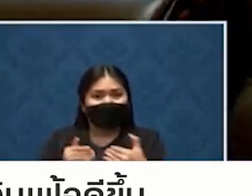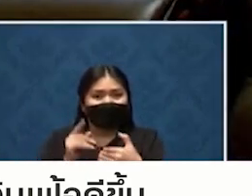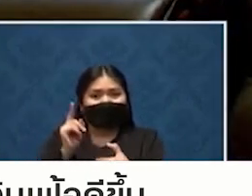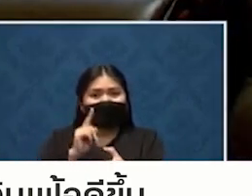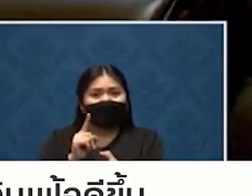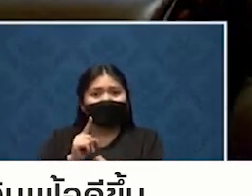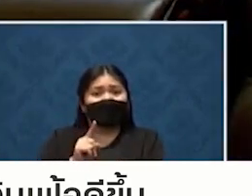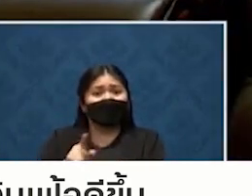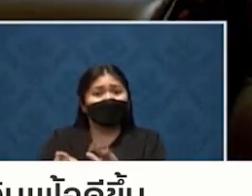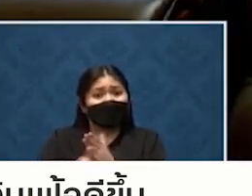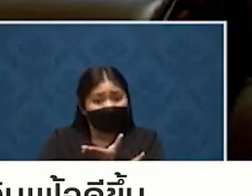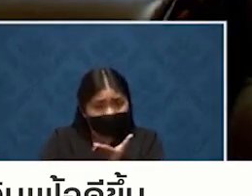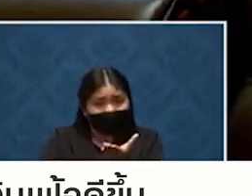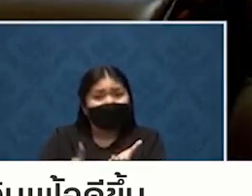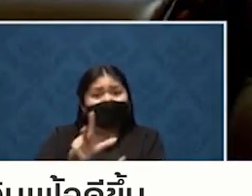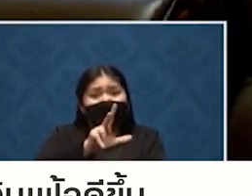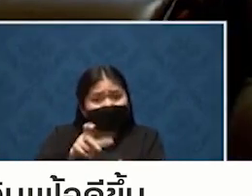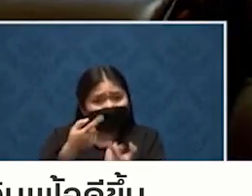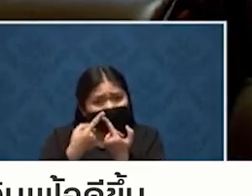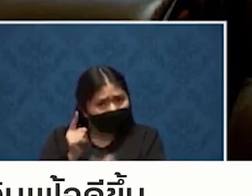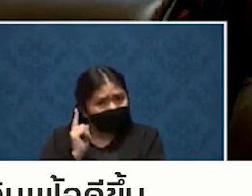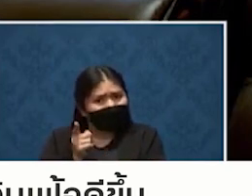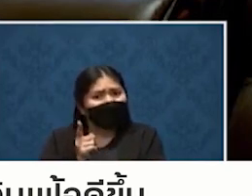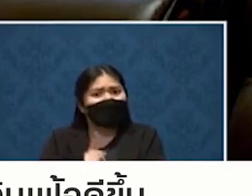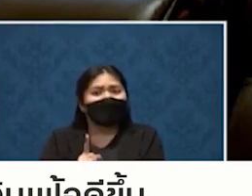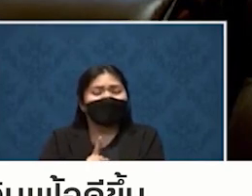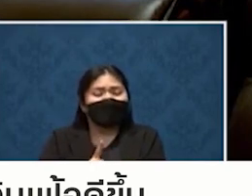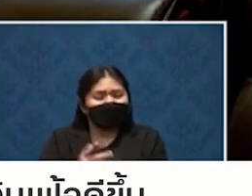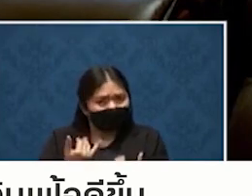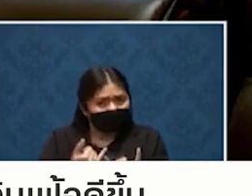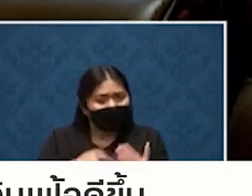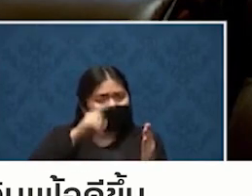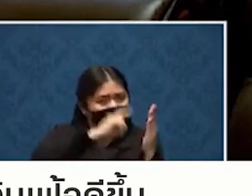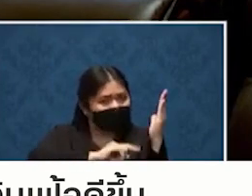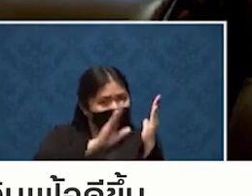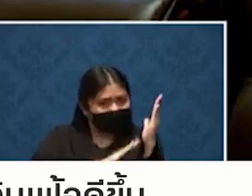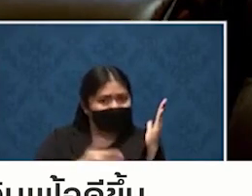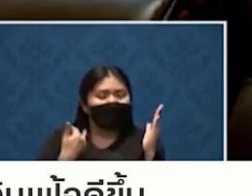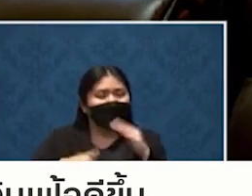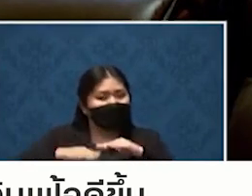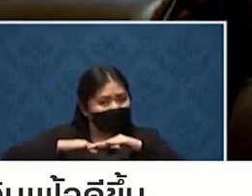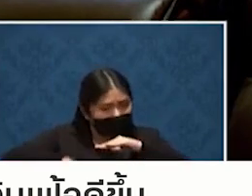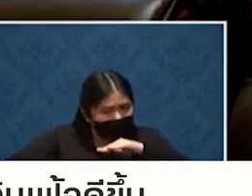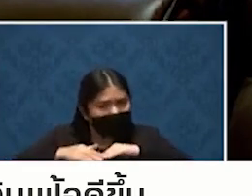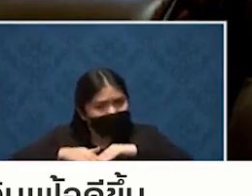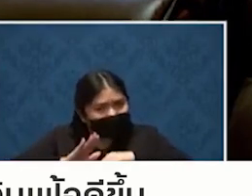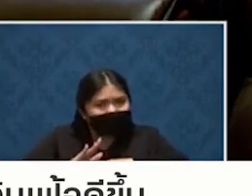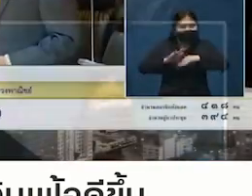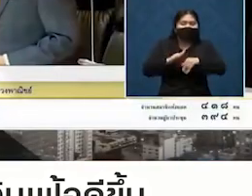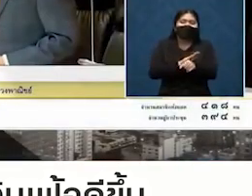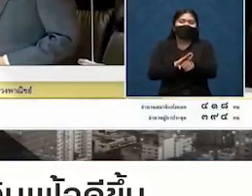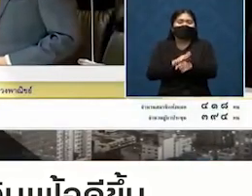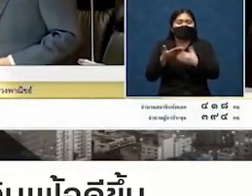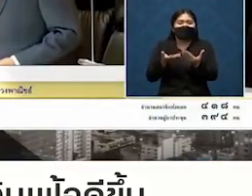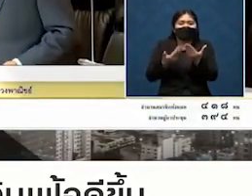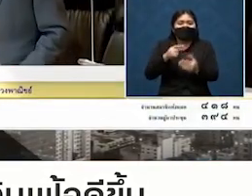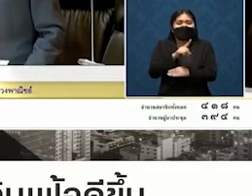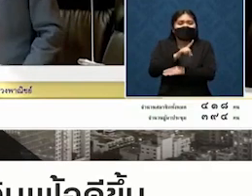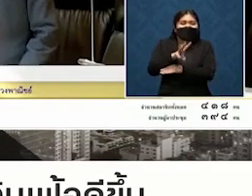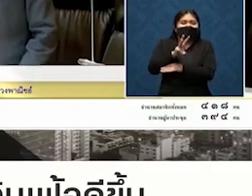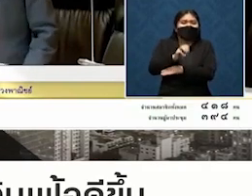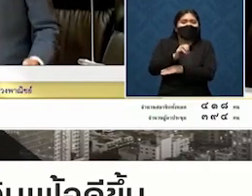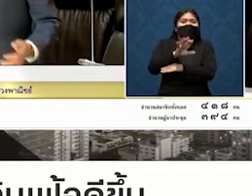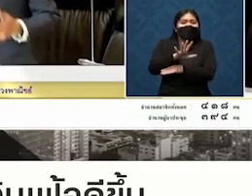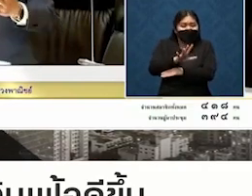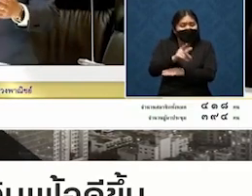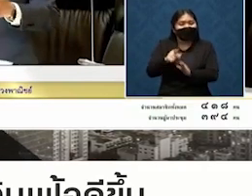เทียบกับหลายประเทศนะก็ถือได้ว่าสถานการณ์ที่เรากำกับดูแลเนี่ยอยู่ในเกณฑ์ที่ดีเพราะมันเป็นพิษจากโลกส